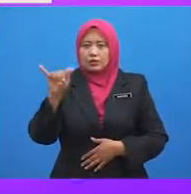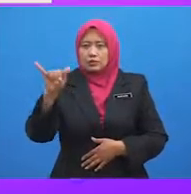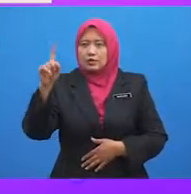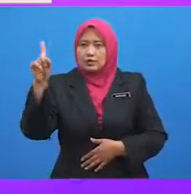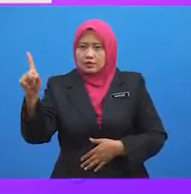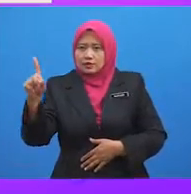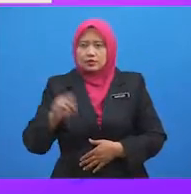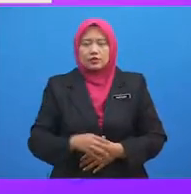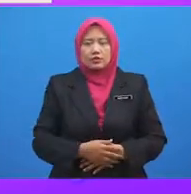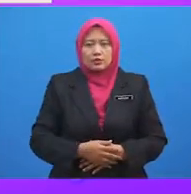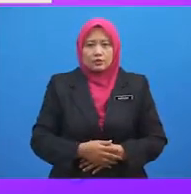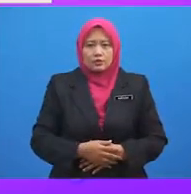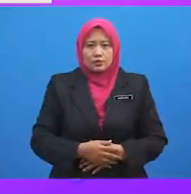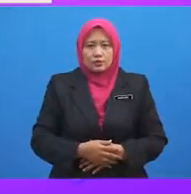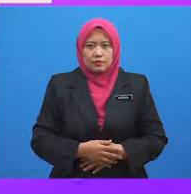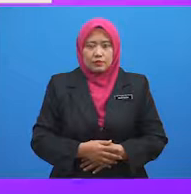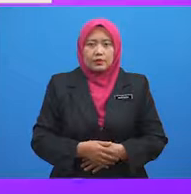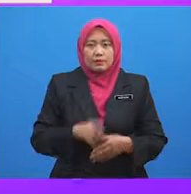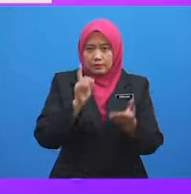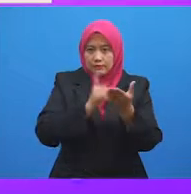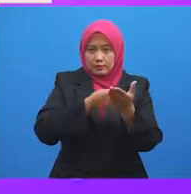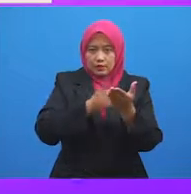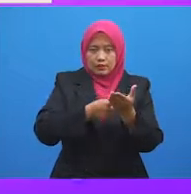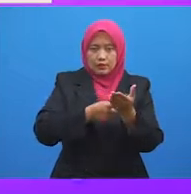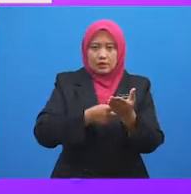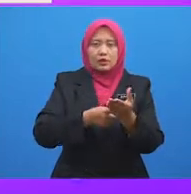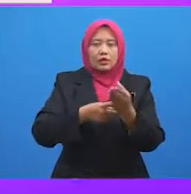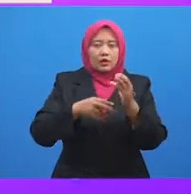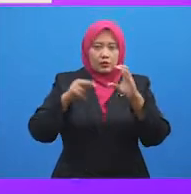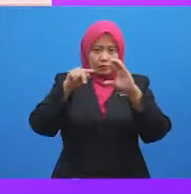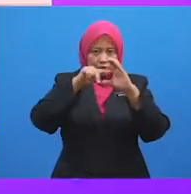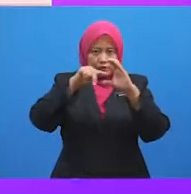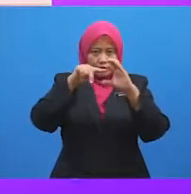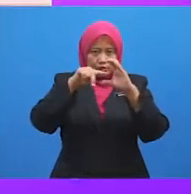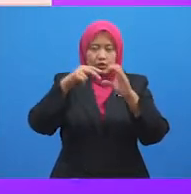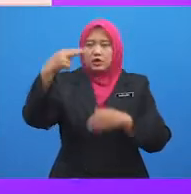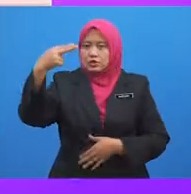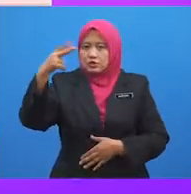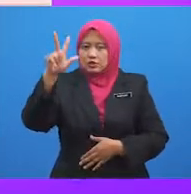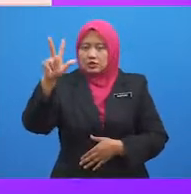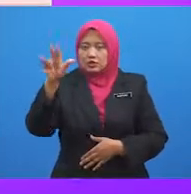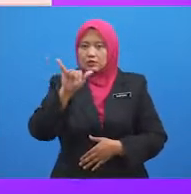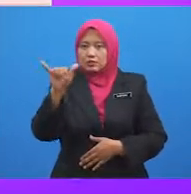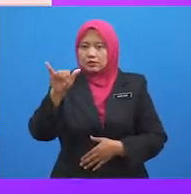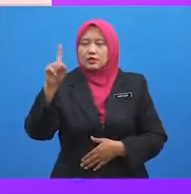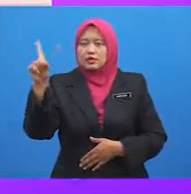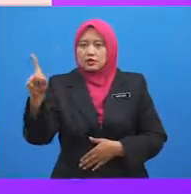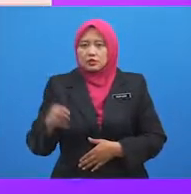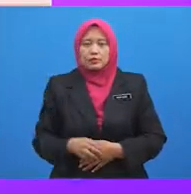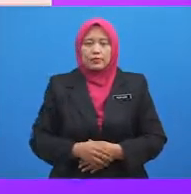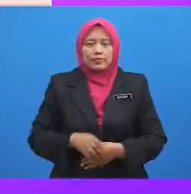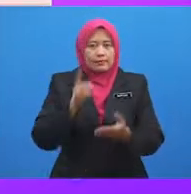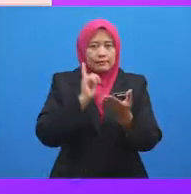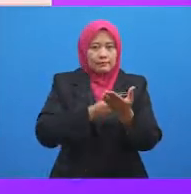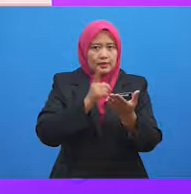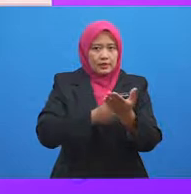1. Dan bilangan proton hidrogen 3 adalah 1,